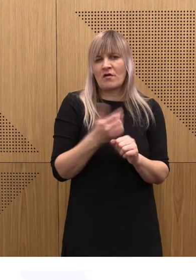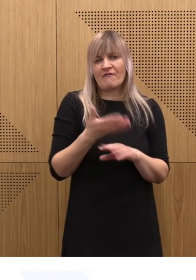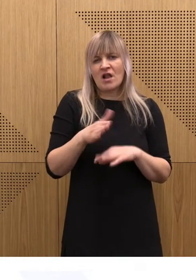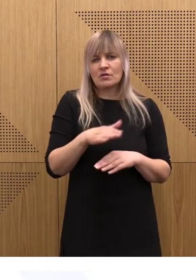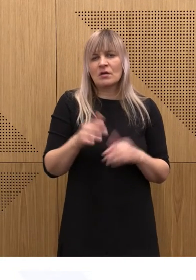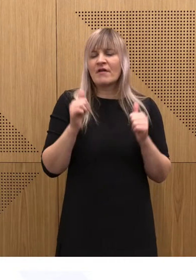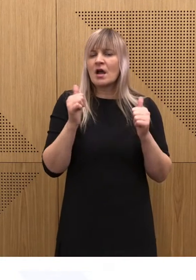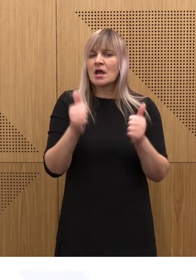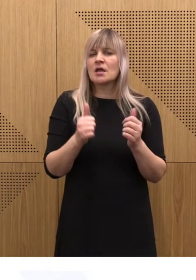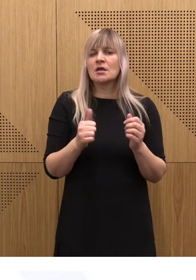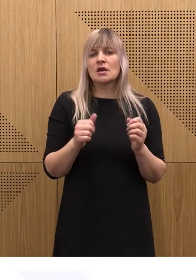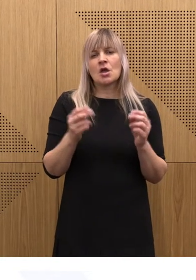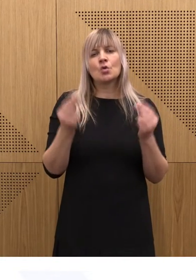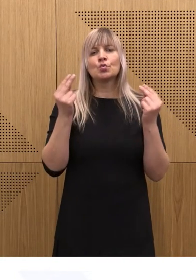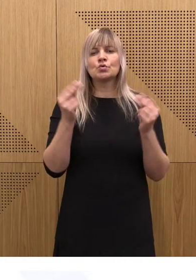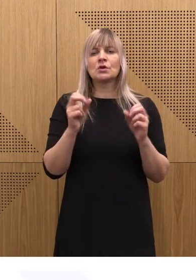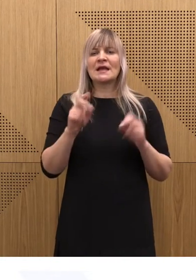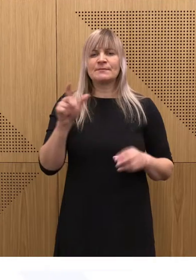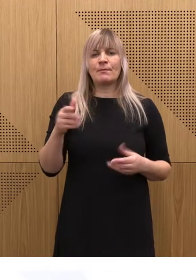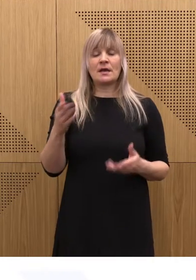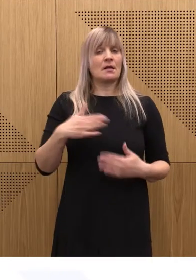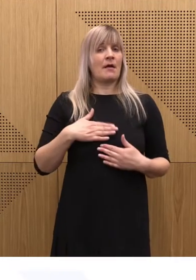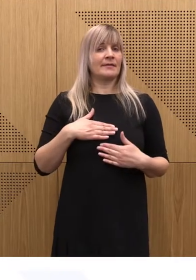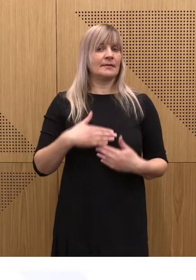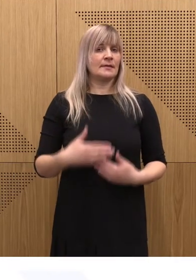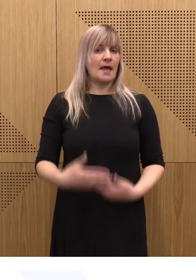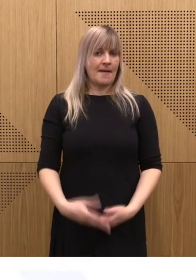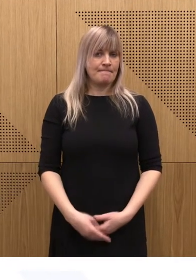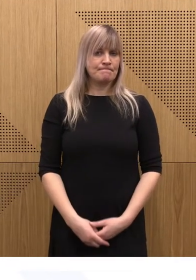hea ja väga tunnustatud ekspert. Aitäh!